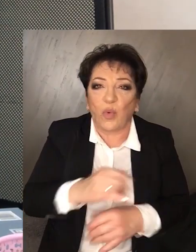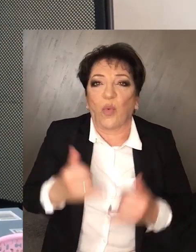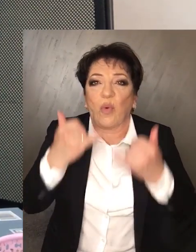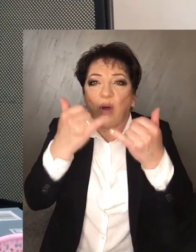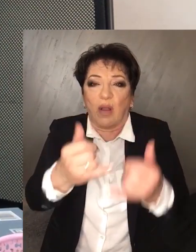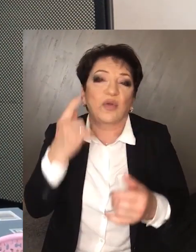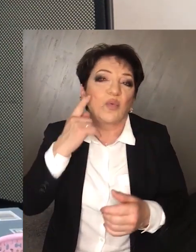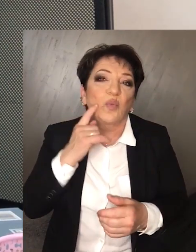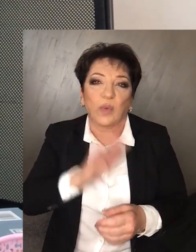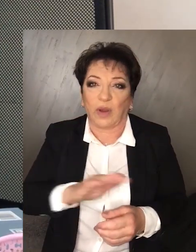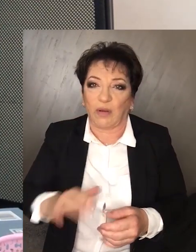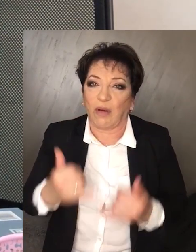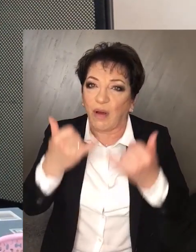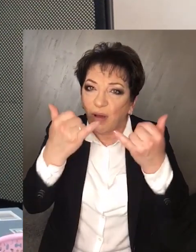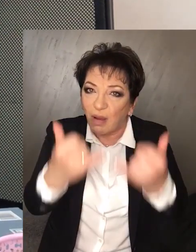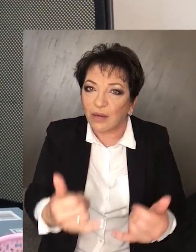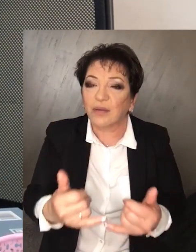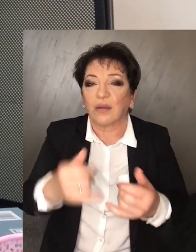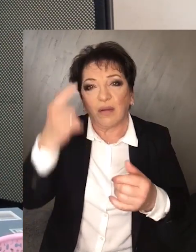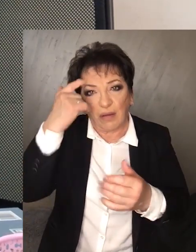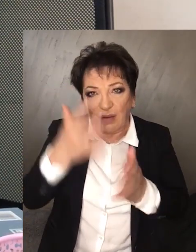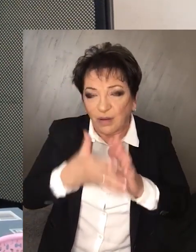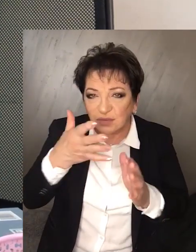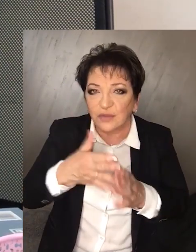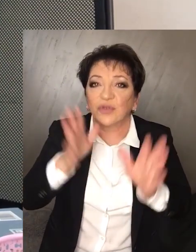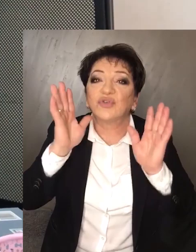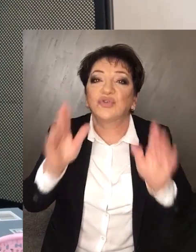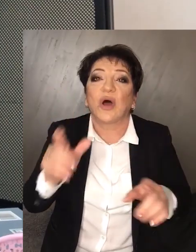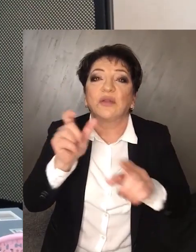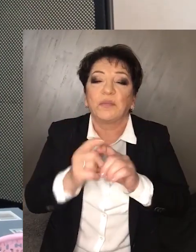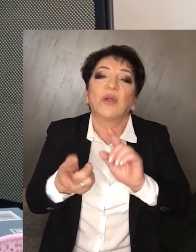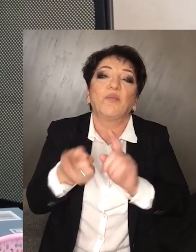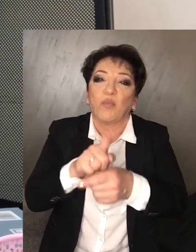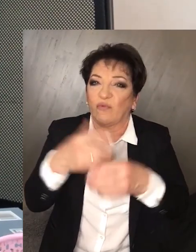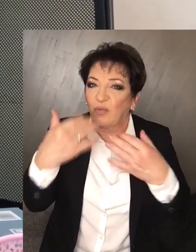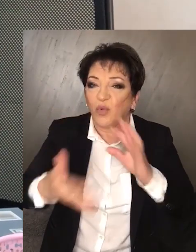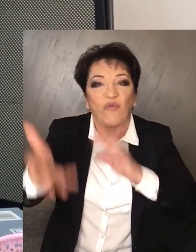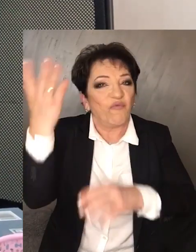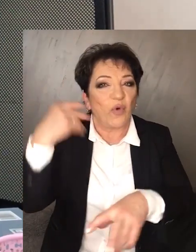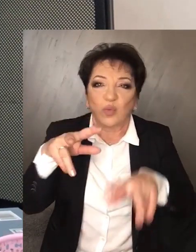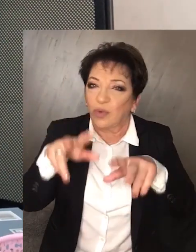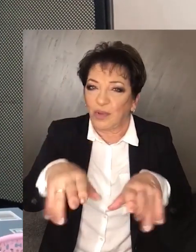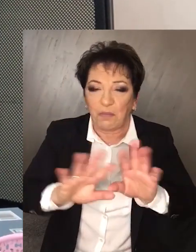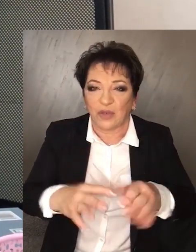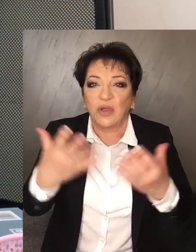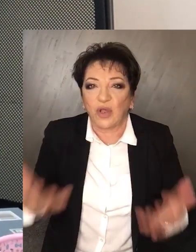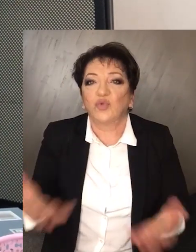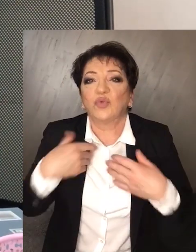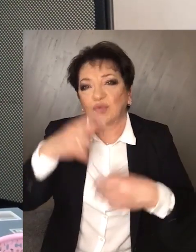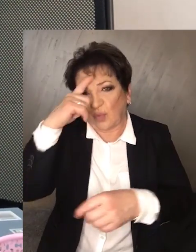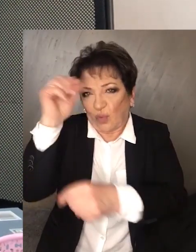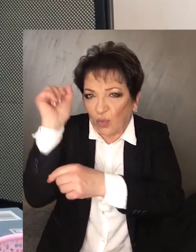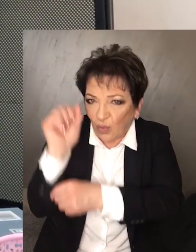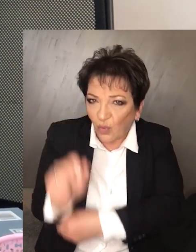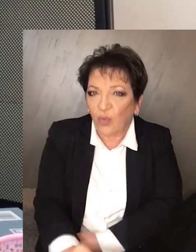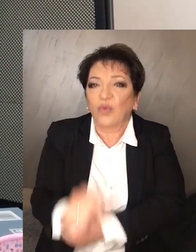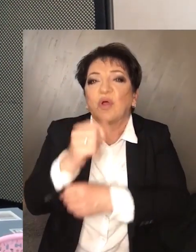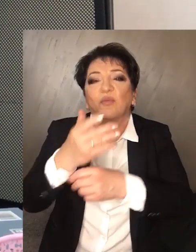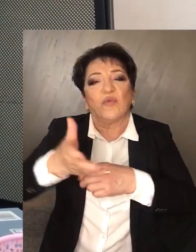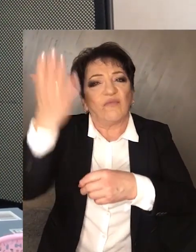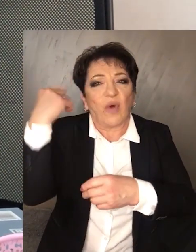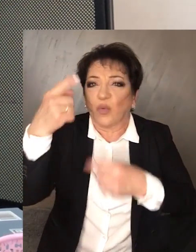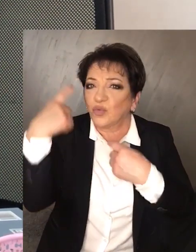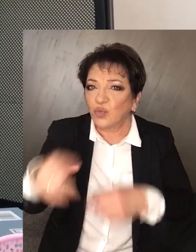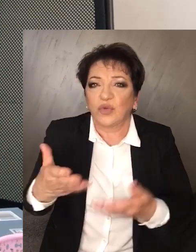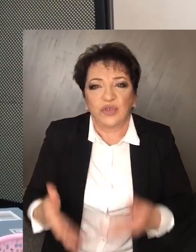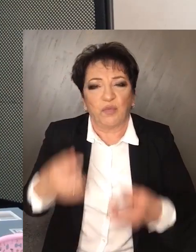փոքր տարիքից, որ երեխաները հարգեն խուլ երեխաներին, շատ բան է փոխվել։ Ես շնորհակալ